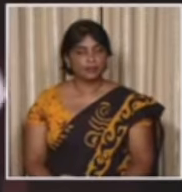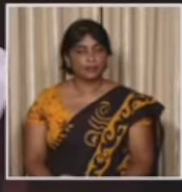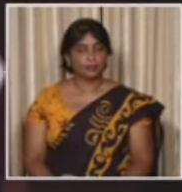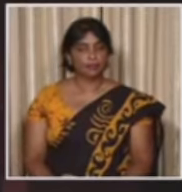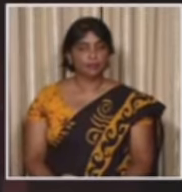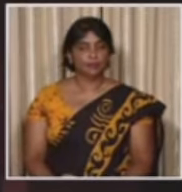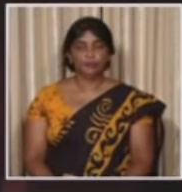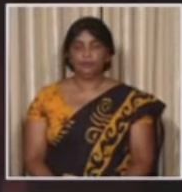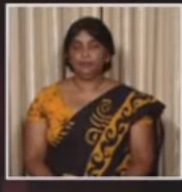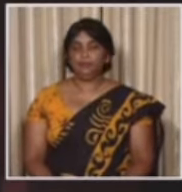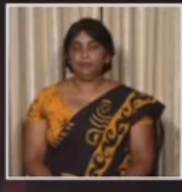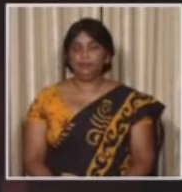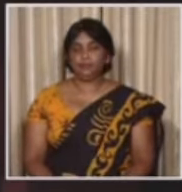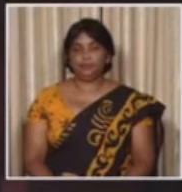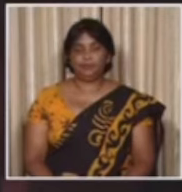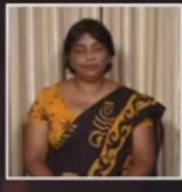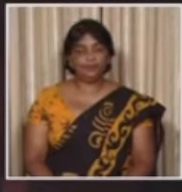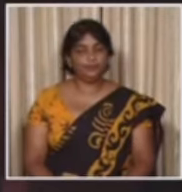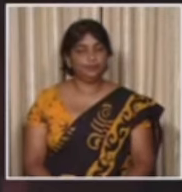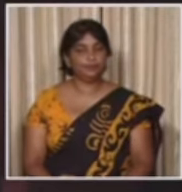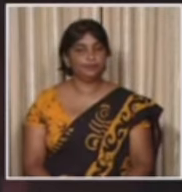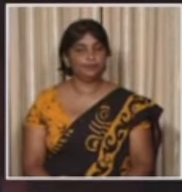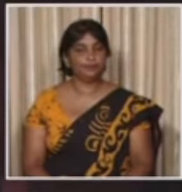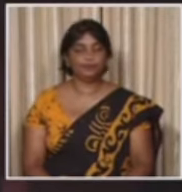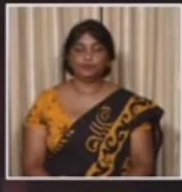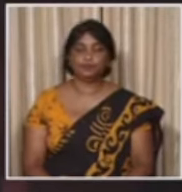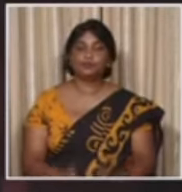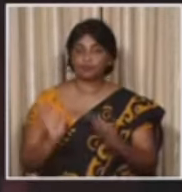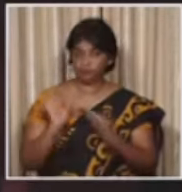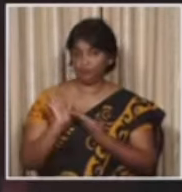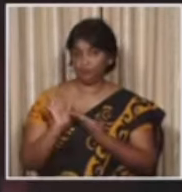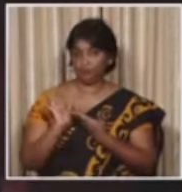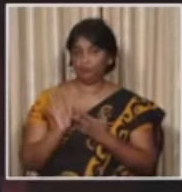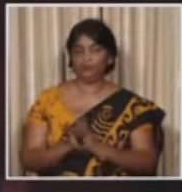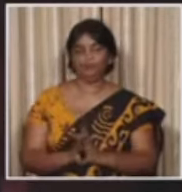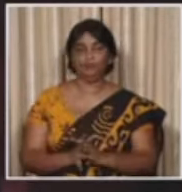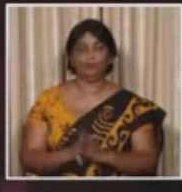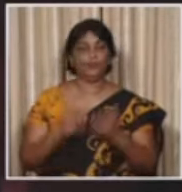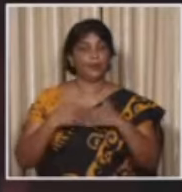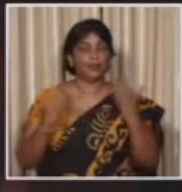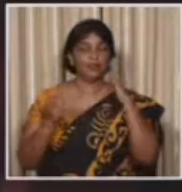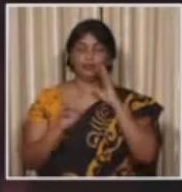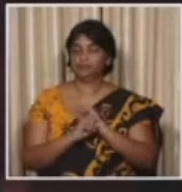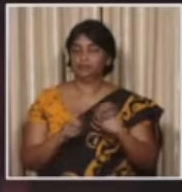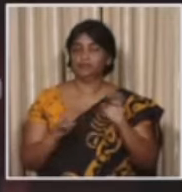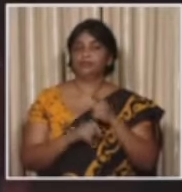නිකුත් කරපු නිවේදන ඔක්කොම තියෙනවා. මේ තියෙන පුවත්පත් නිවේදන